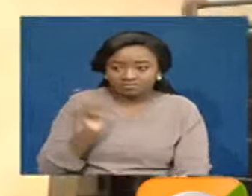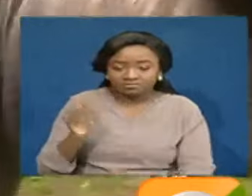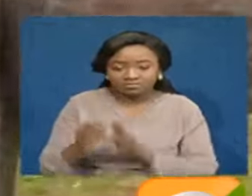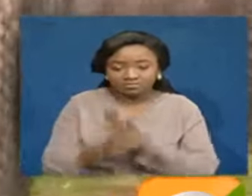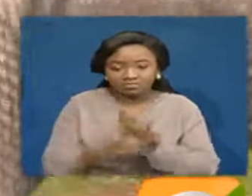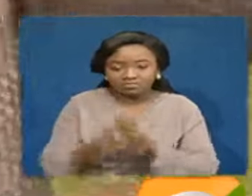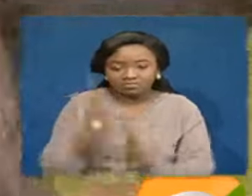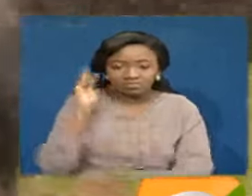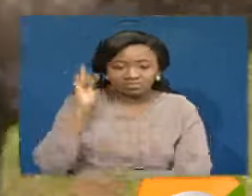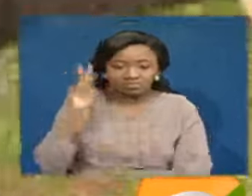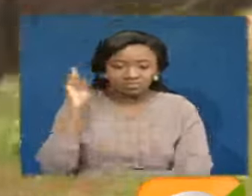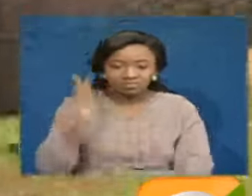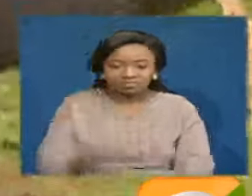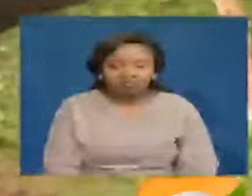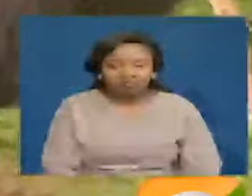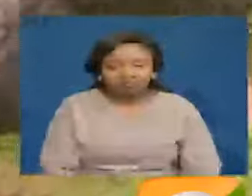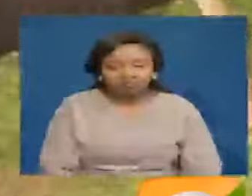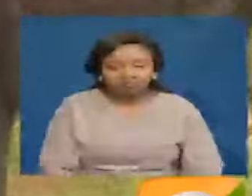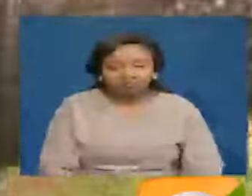Kisii.